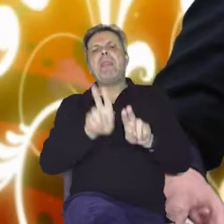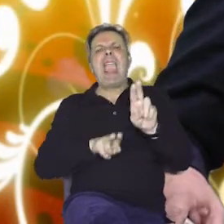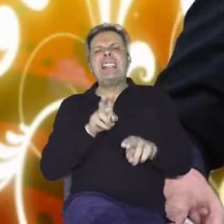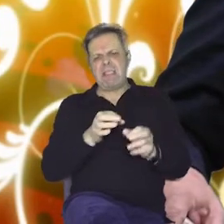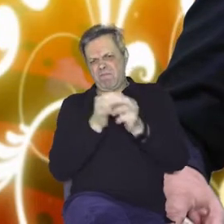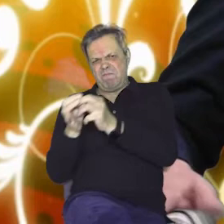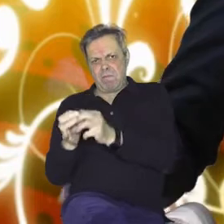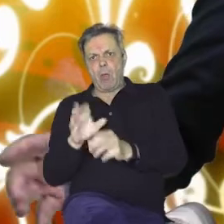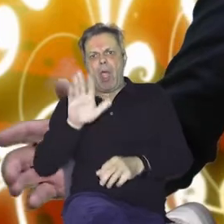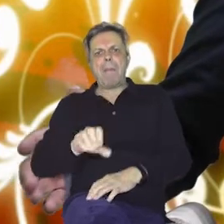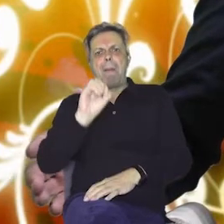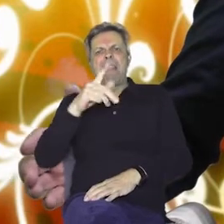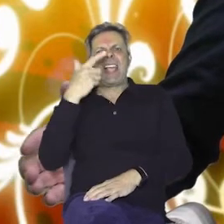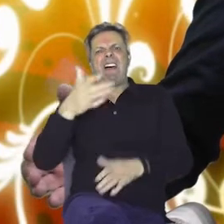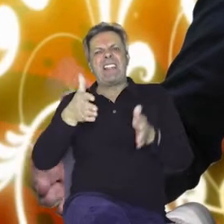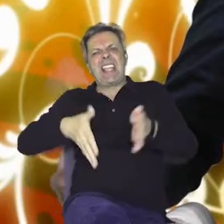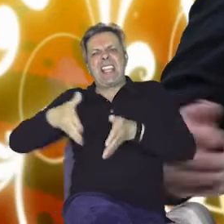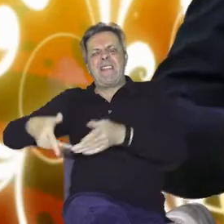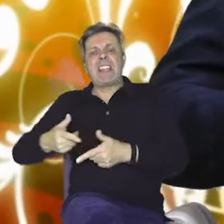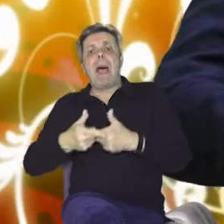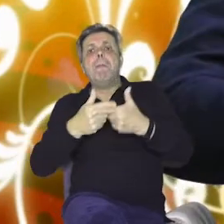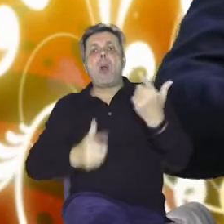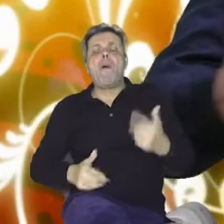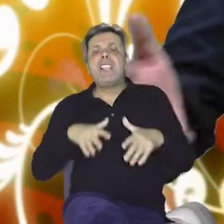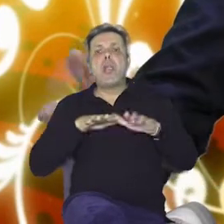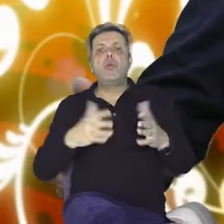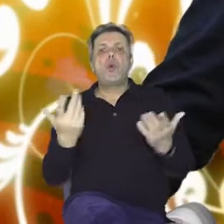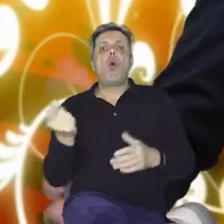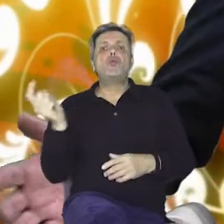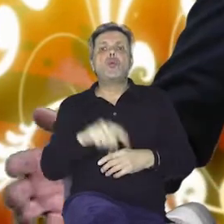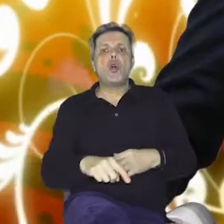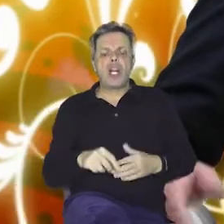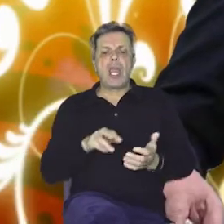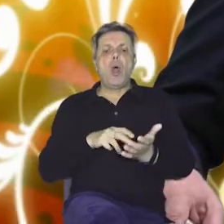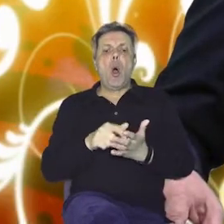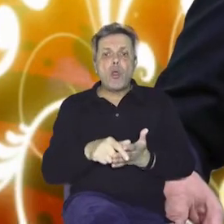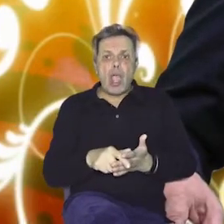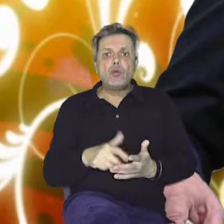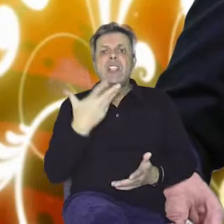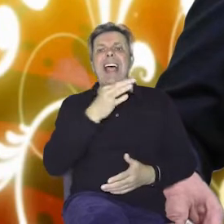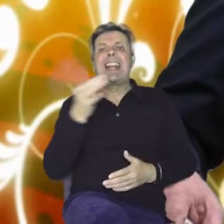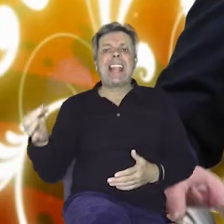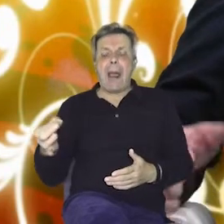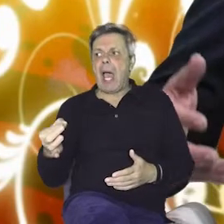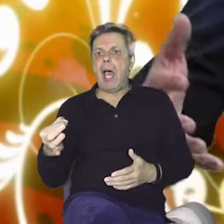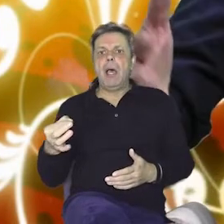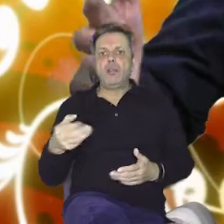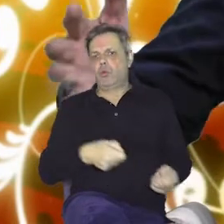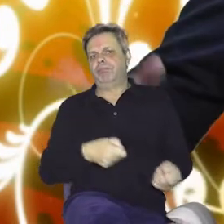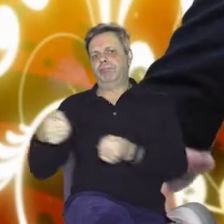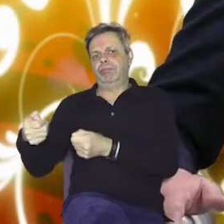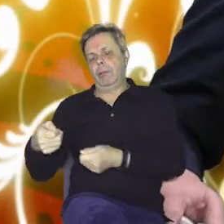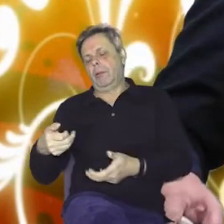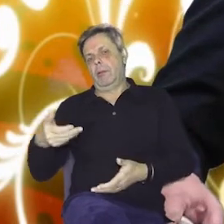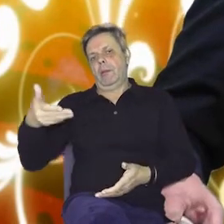recimo 15-20 kreveta, polovica ljudi koji su došli hodajući za 3 dana su iznošeni, izvažani